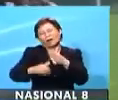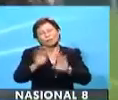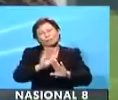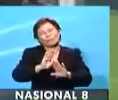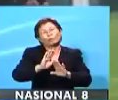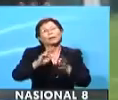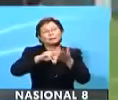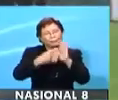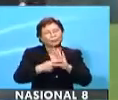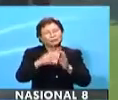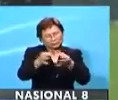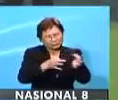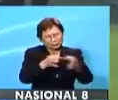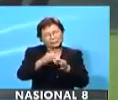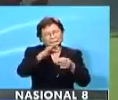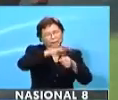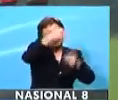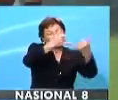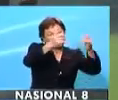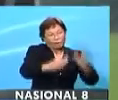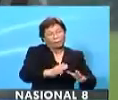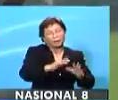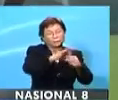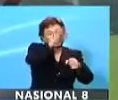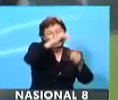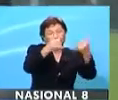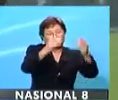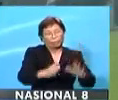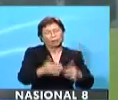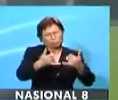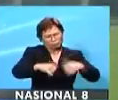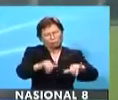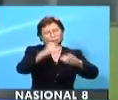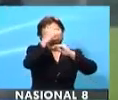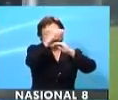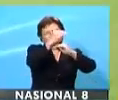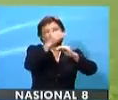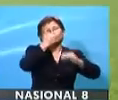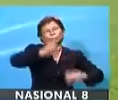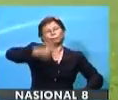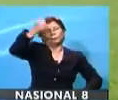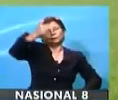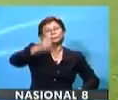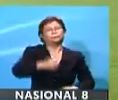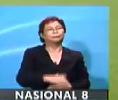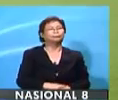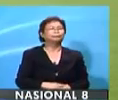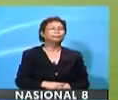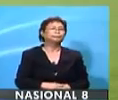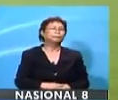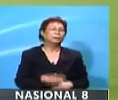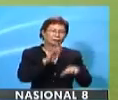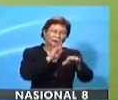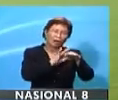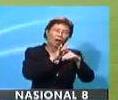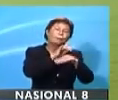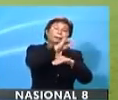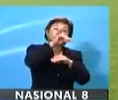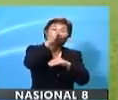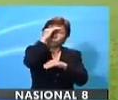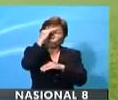turut menjelaskan bahawa semangat pemain secara keseluruhannya masih berada di tahap terbaik. Manakala menyentuh mengenai